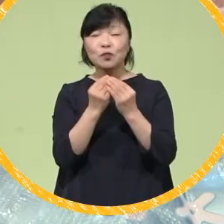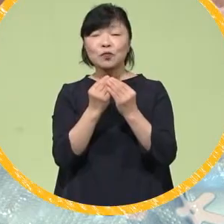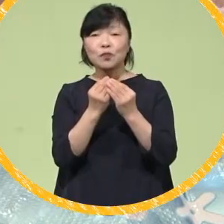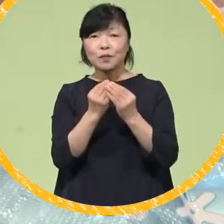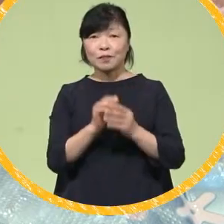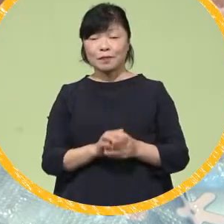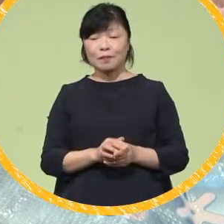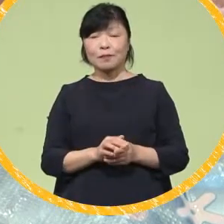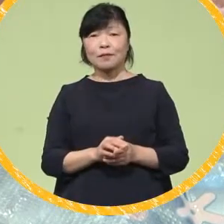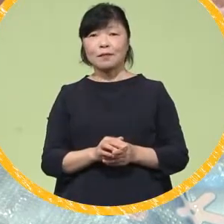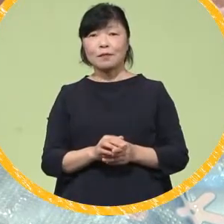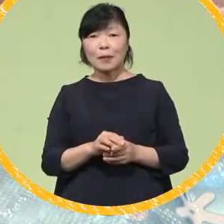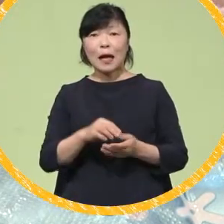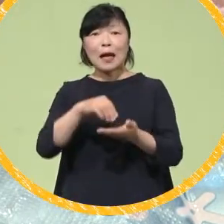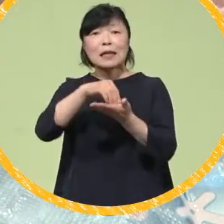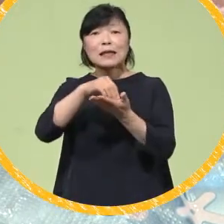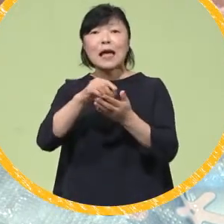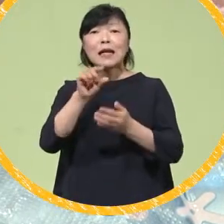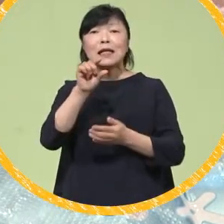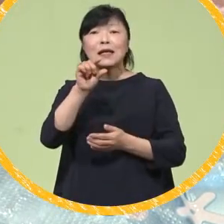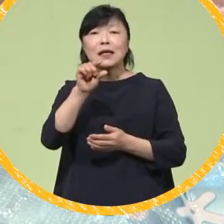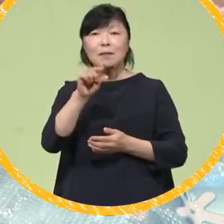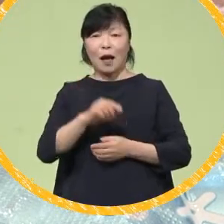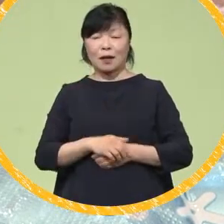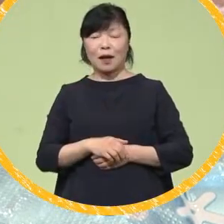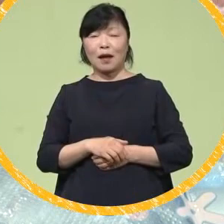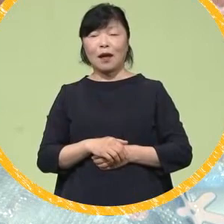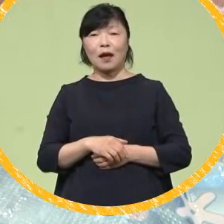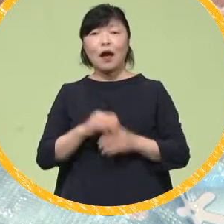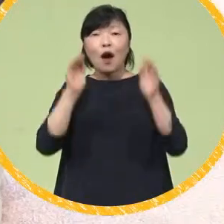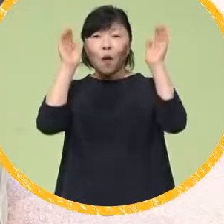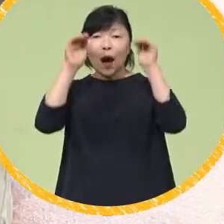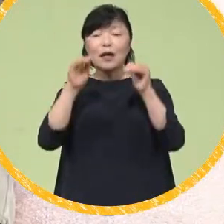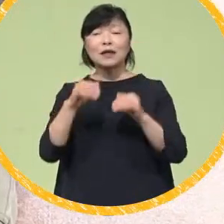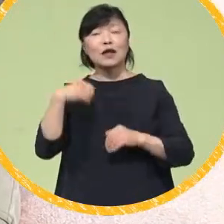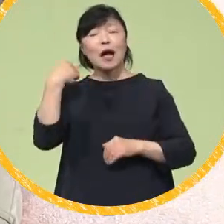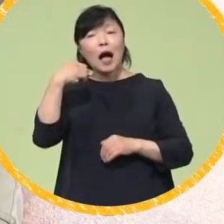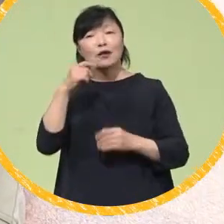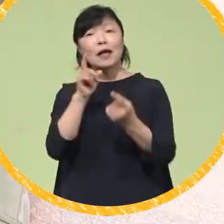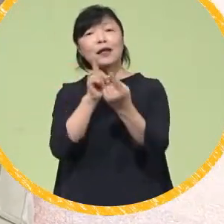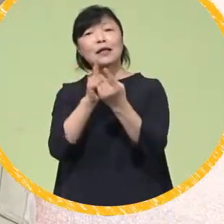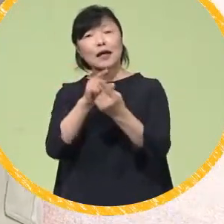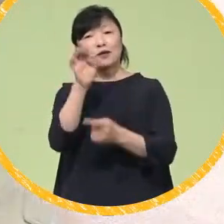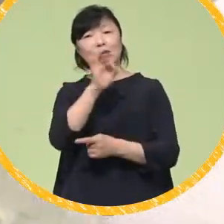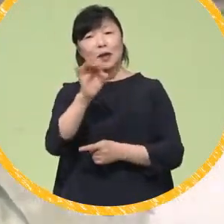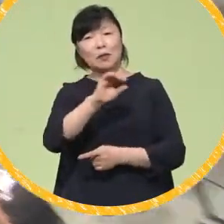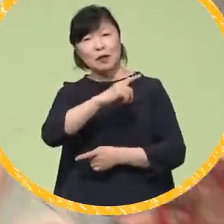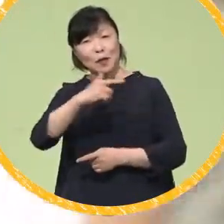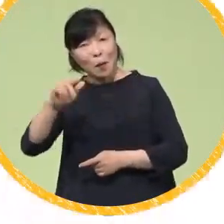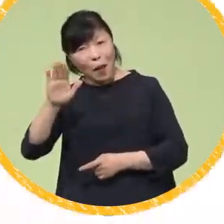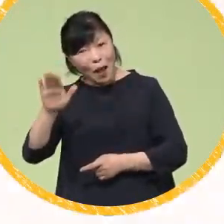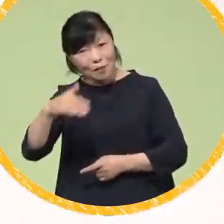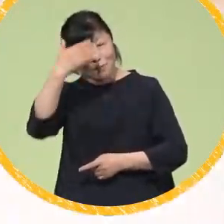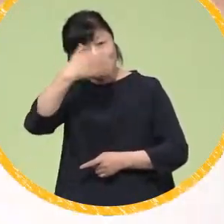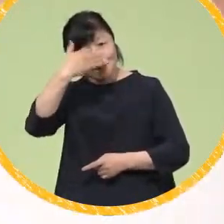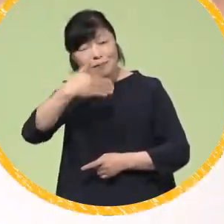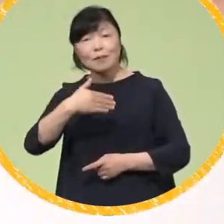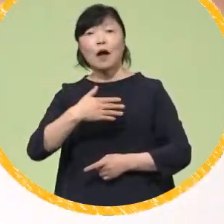ですよ。さらにゼリーまで。いやー、ワンちゃんの暑さ対策グッズ恐れ入ります。うん、